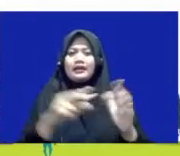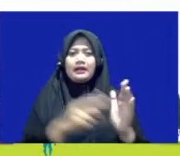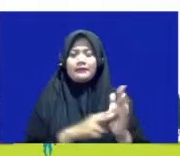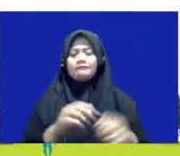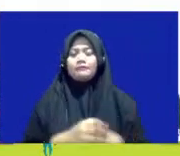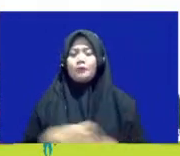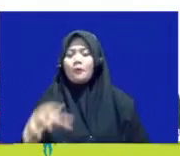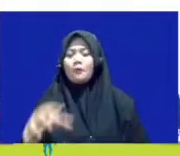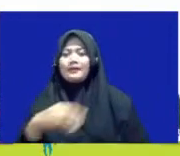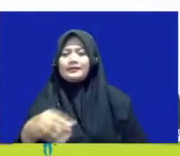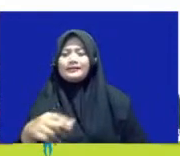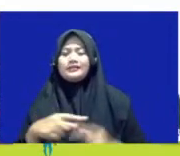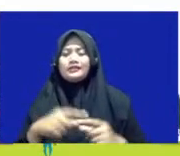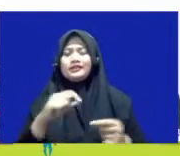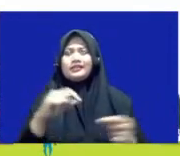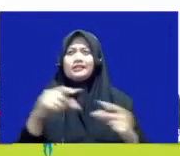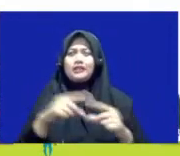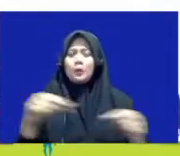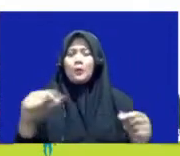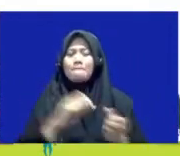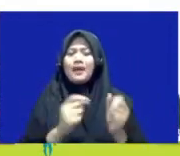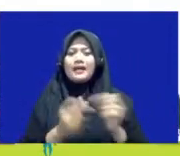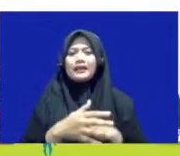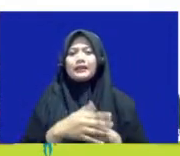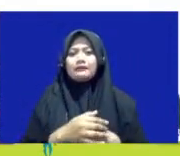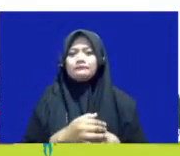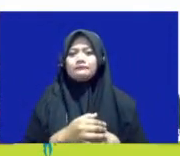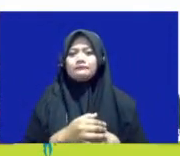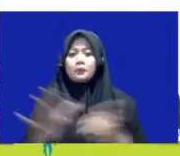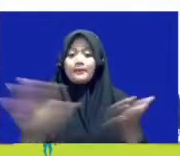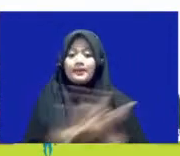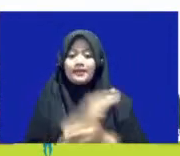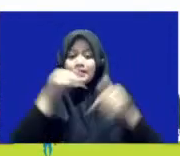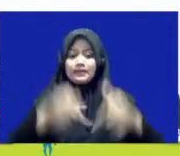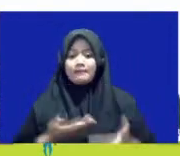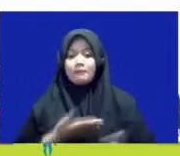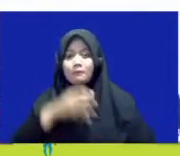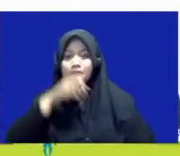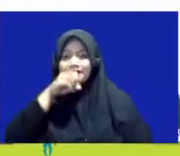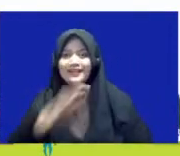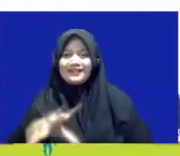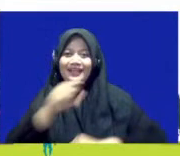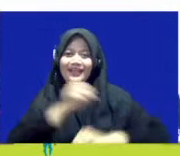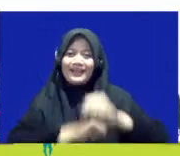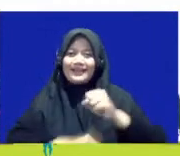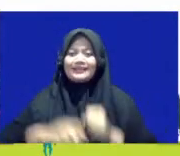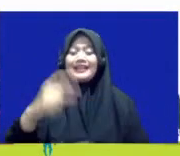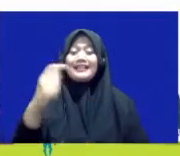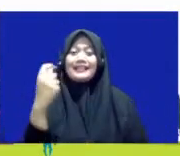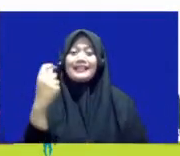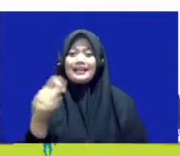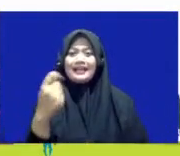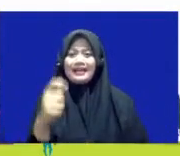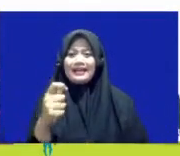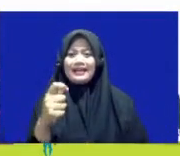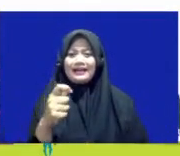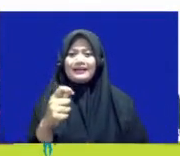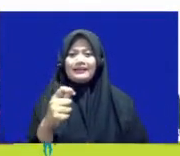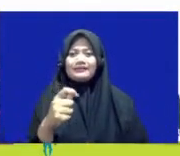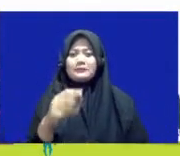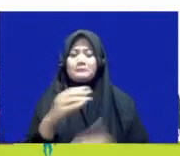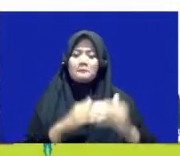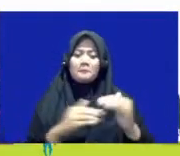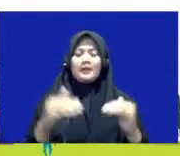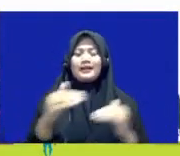saya hormati, dalam kesempatan ini, saya ingin menjelaskan kegiatan Tagana di fase kesiapsiagaan